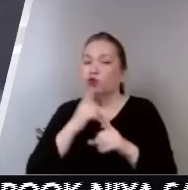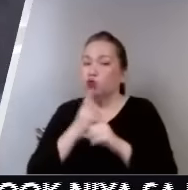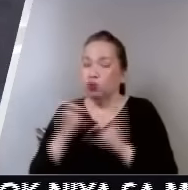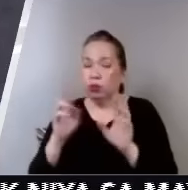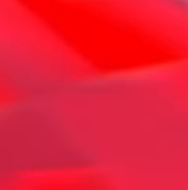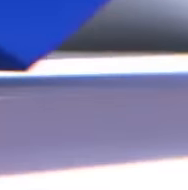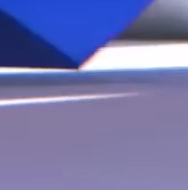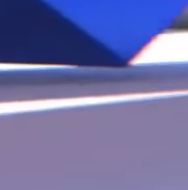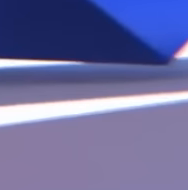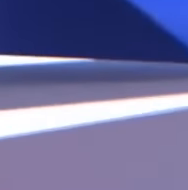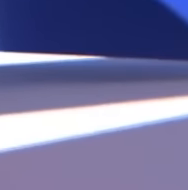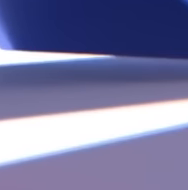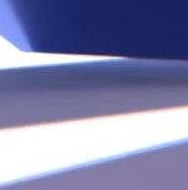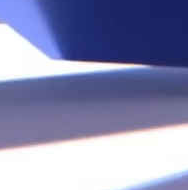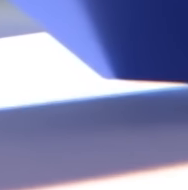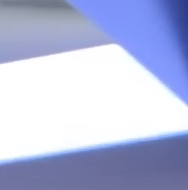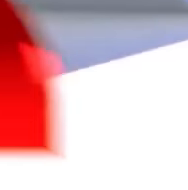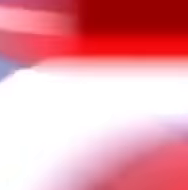sa aking chika.